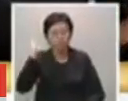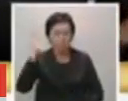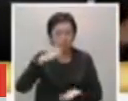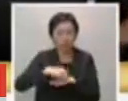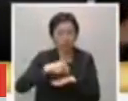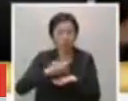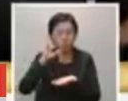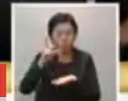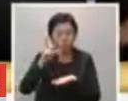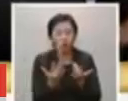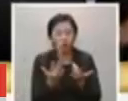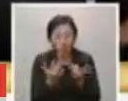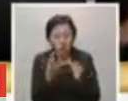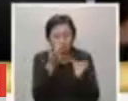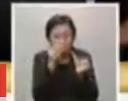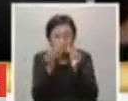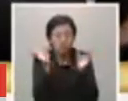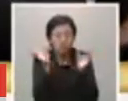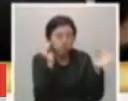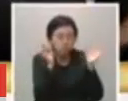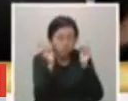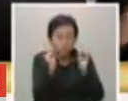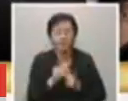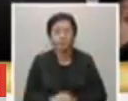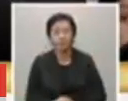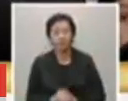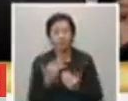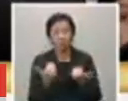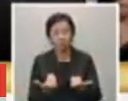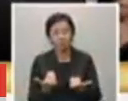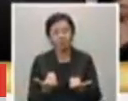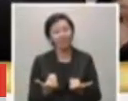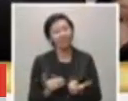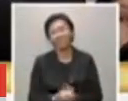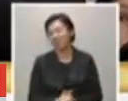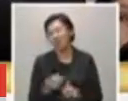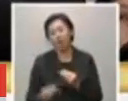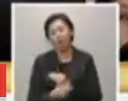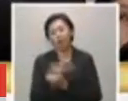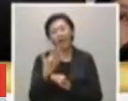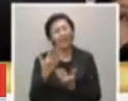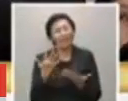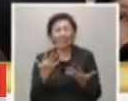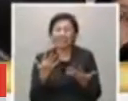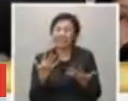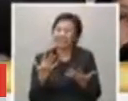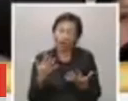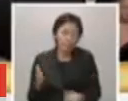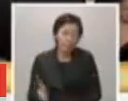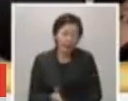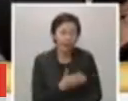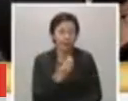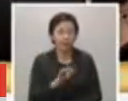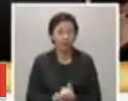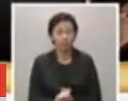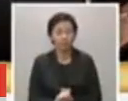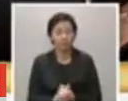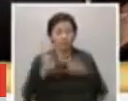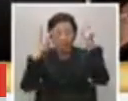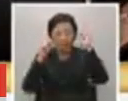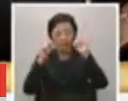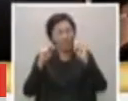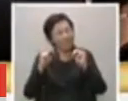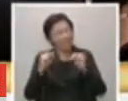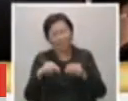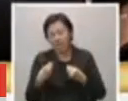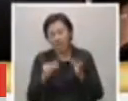านเตรียมรับฟังวันนี้โอกาสเหล่านี้เนี่ยมันผ่านแล้วผ่านเลยครับท่านนายกรัฐมนตรีท่านทำให้คนไทยเสียโอกา